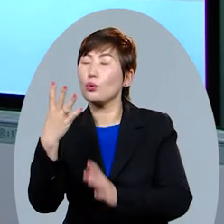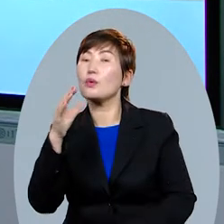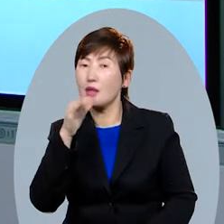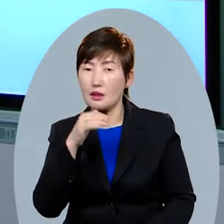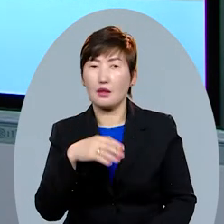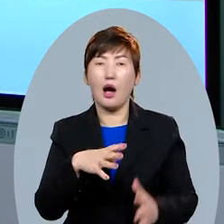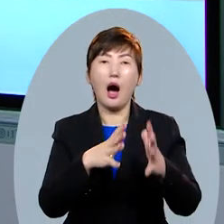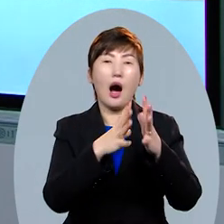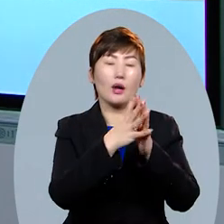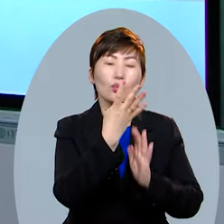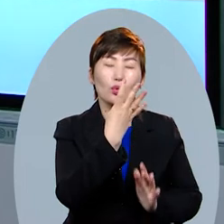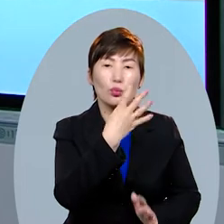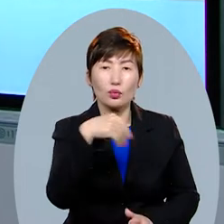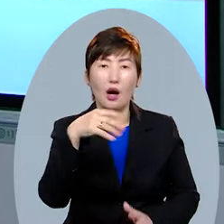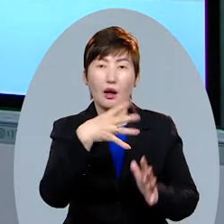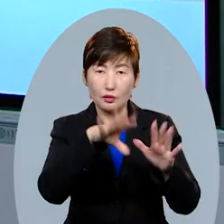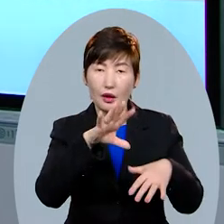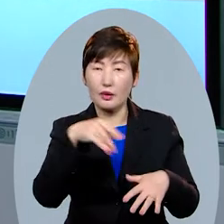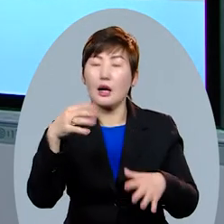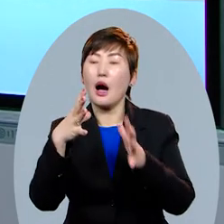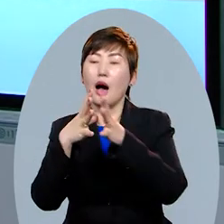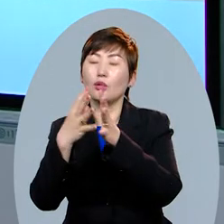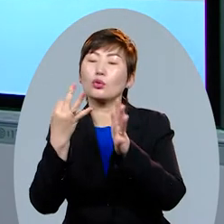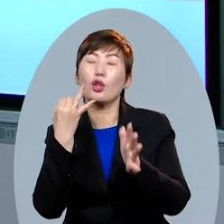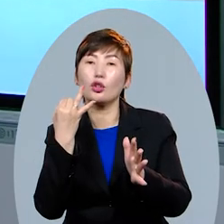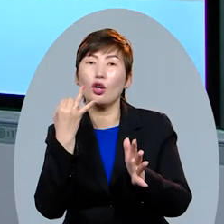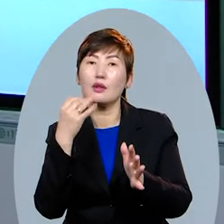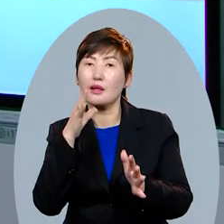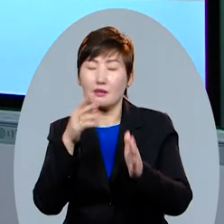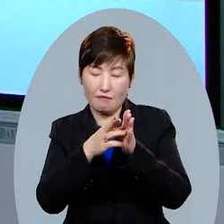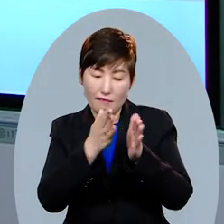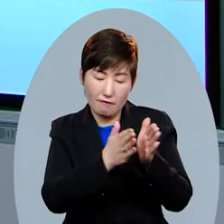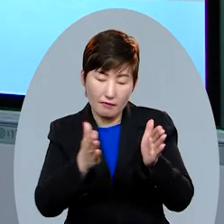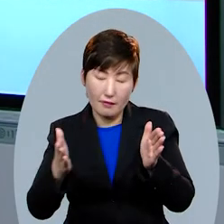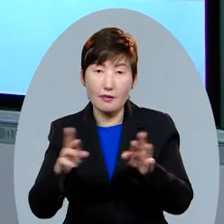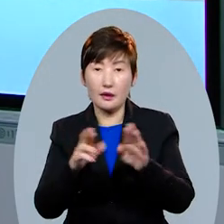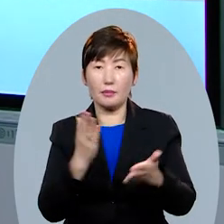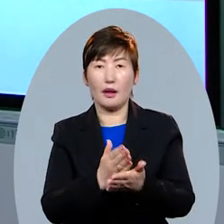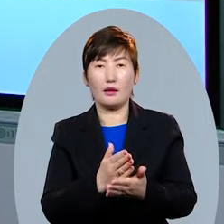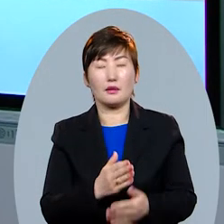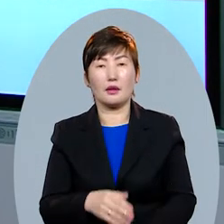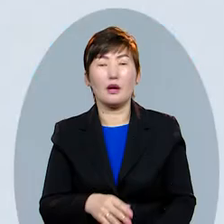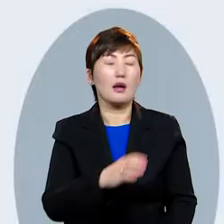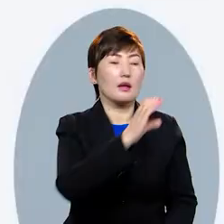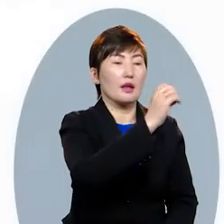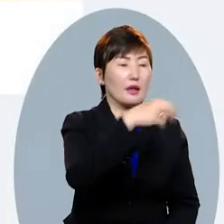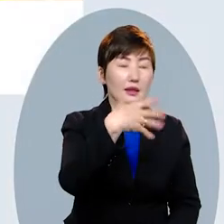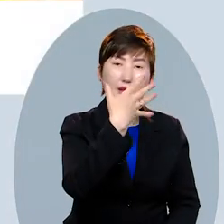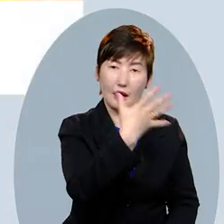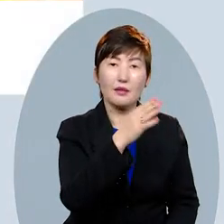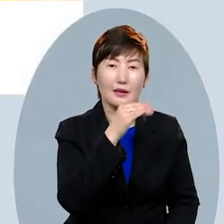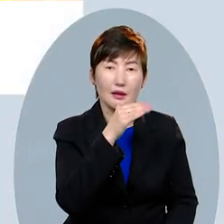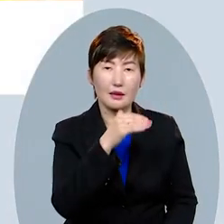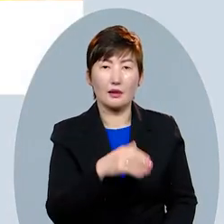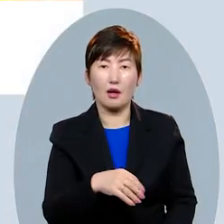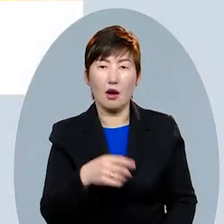нас, 15-аас 17 насны ангилалд авч үздэг байсан. За дээр дурдсанаас тэгээс 5